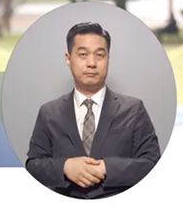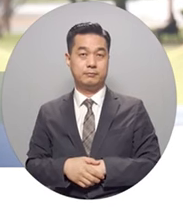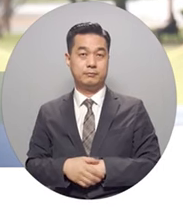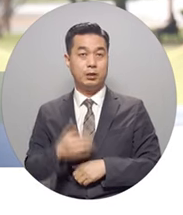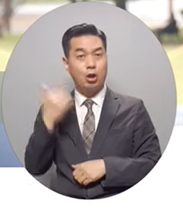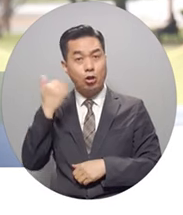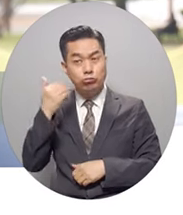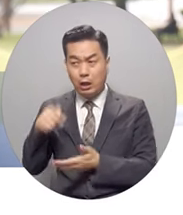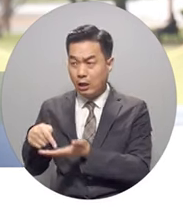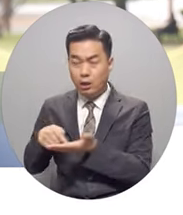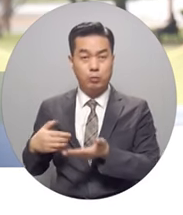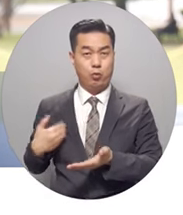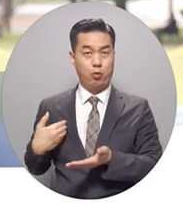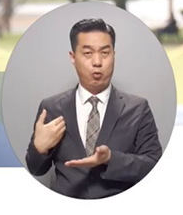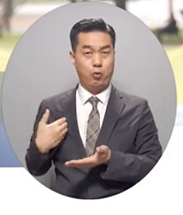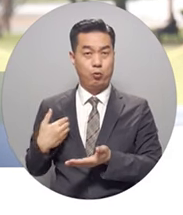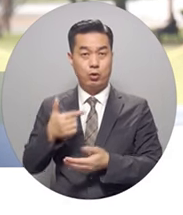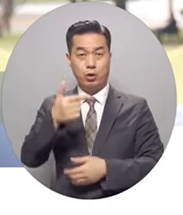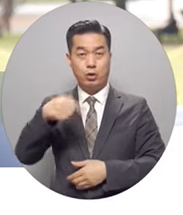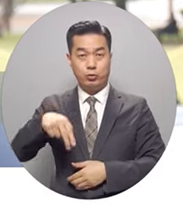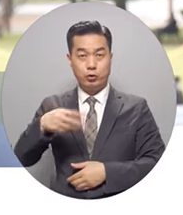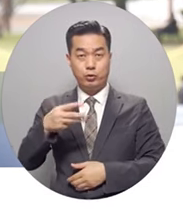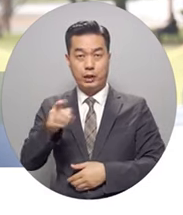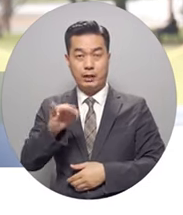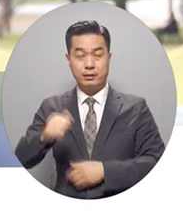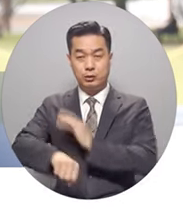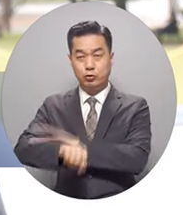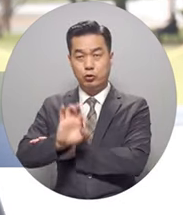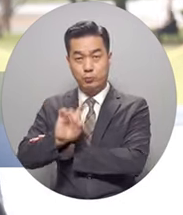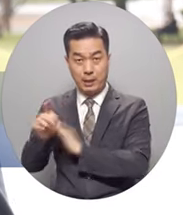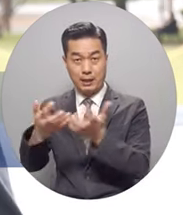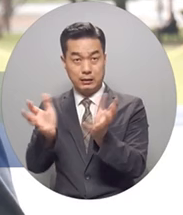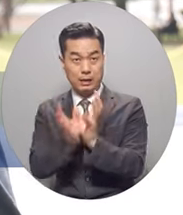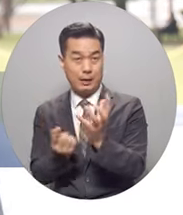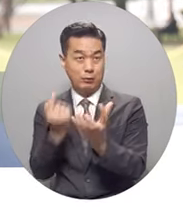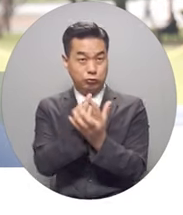신우파인사들이 위원회위원으로참여한가운데, 그를'이달의독립운동가'로선정한것은